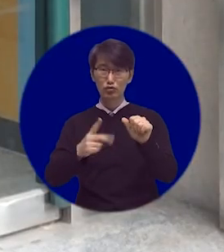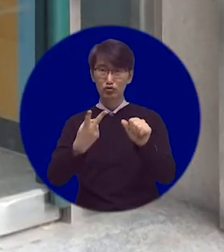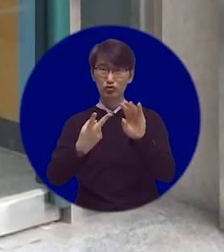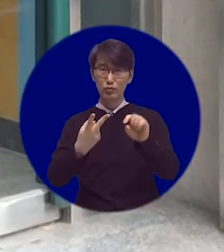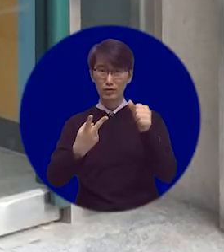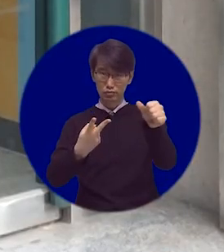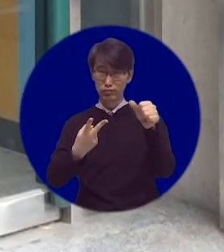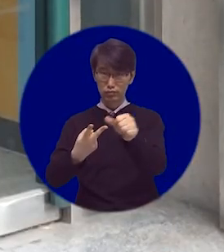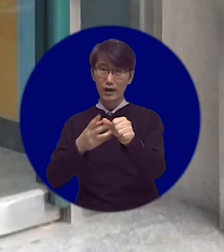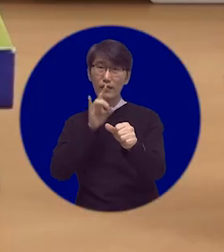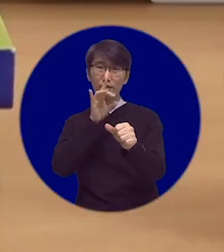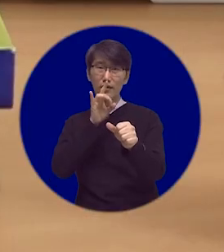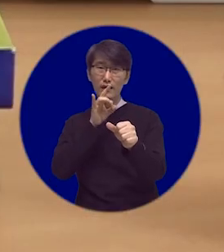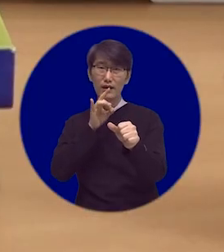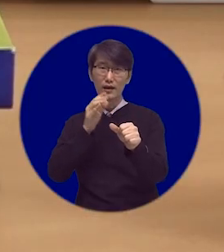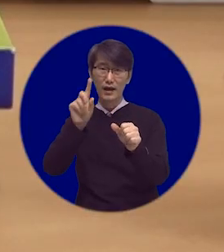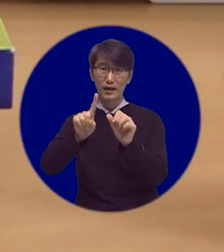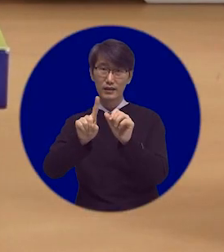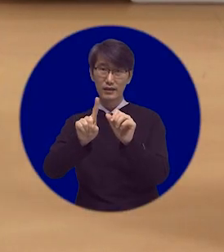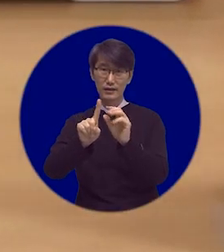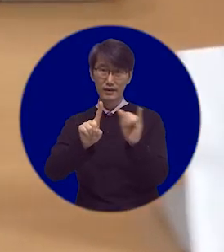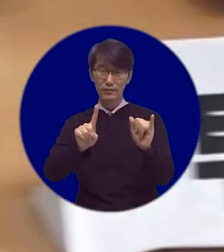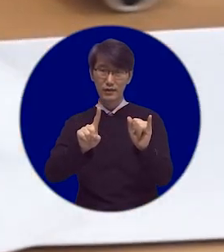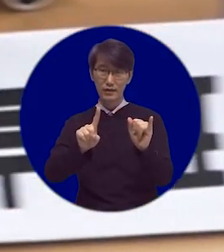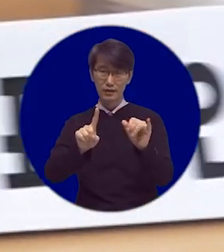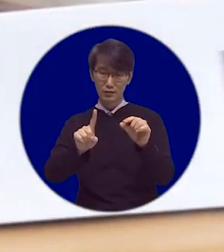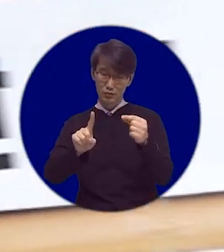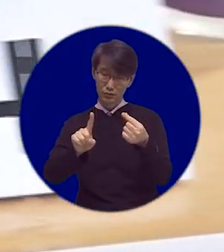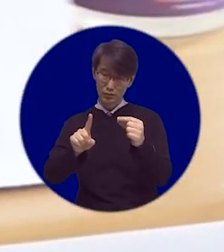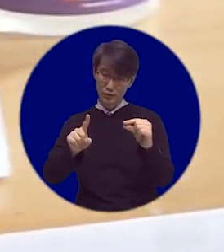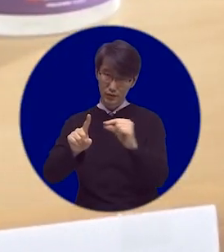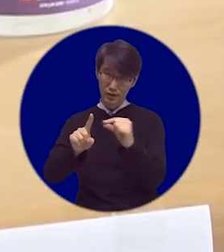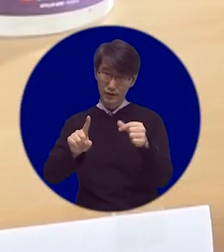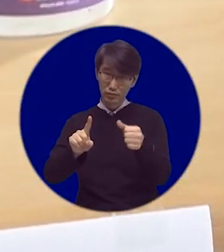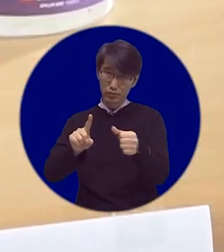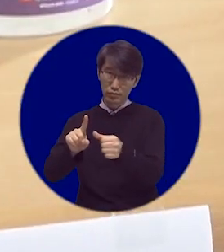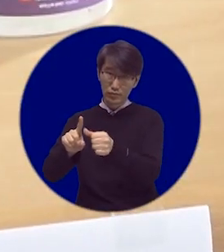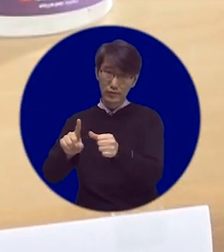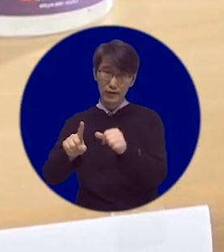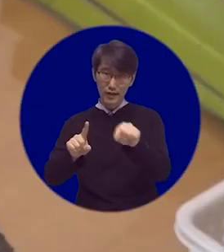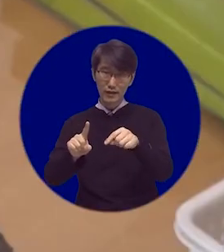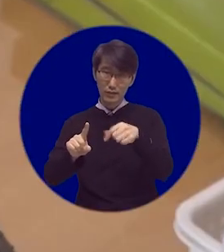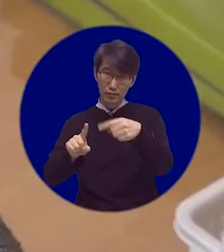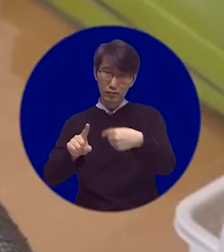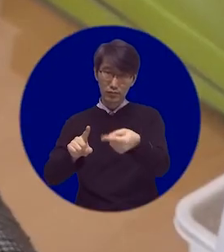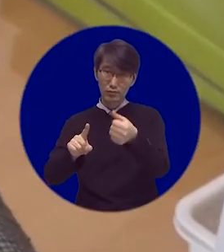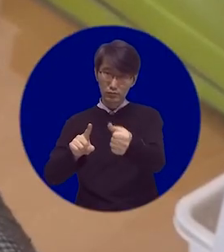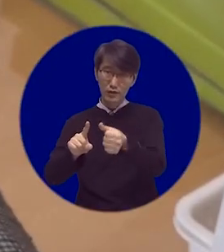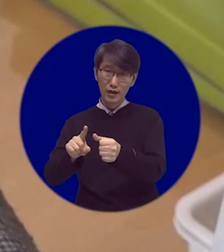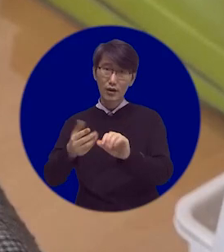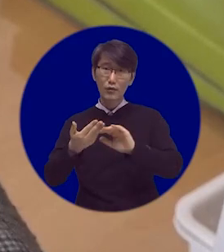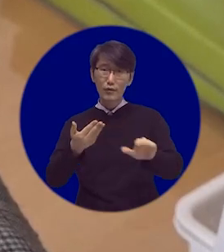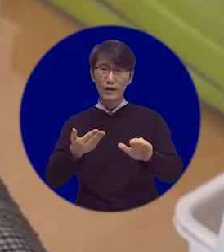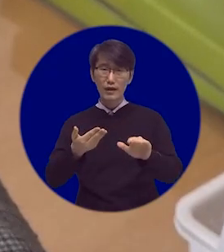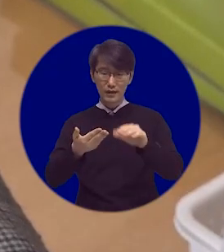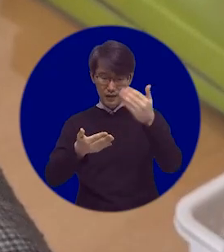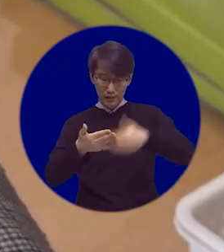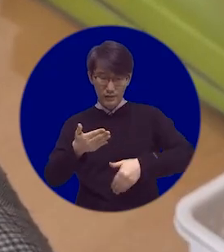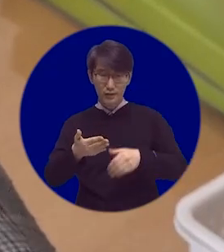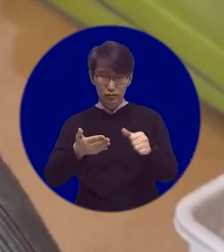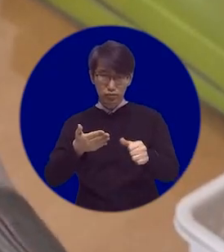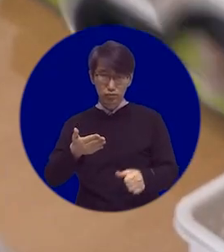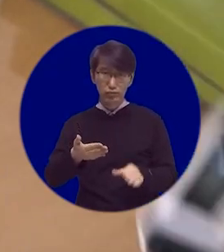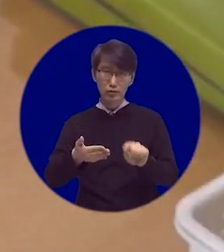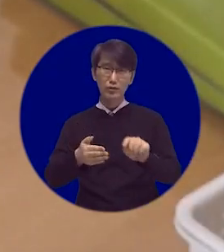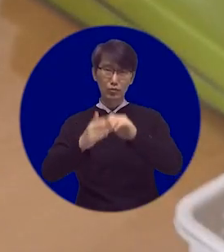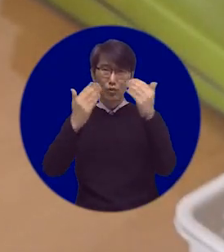번 이상 기표된 것, 한 후보자란의 접선에 기표된 것, 기표란에 기표되고 후보자란 외에 여백에 추가 기표된